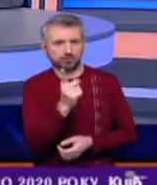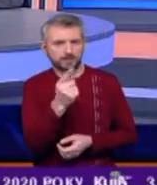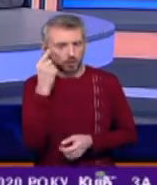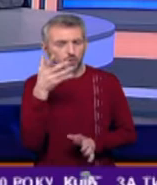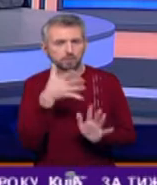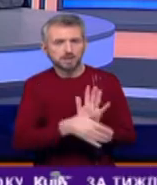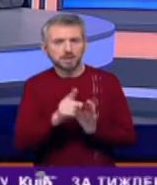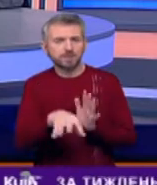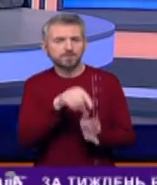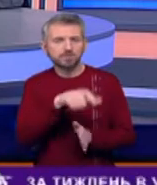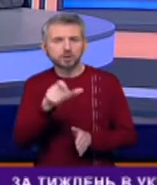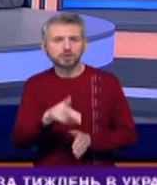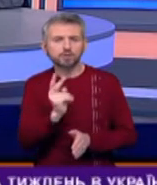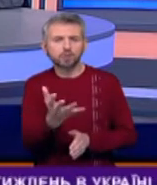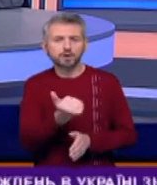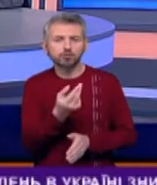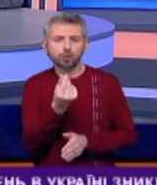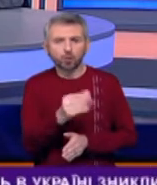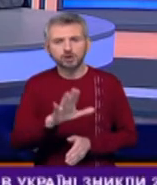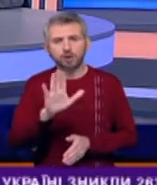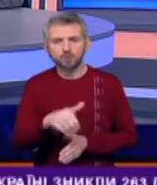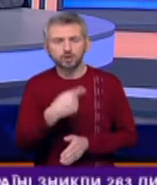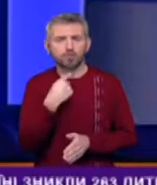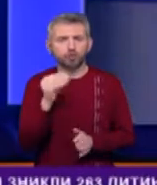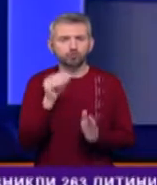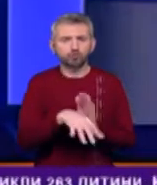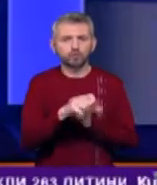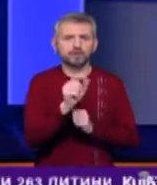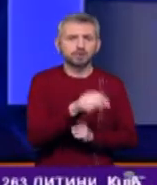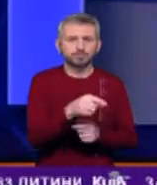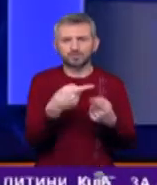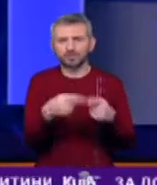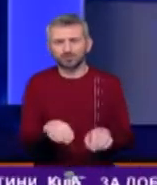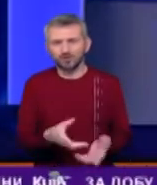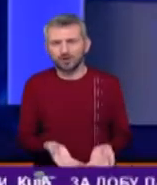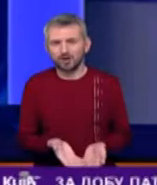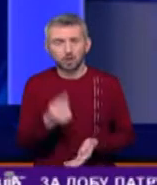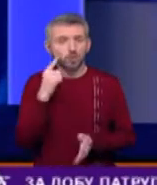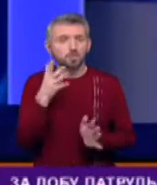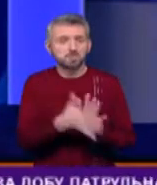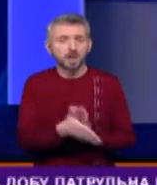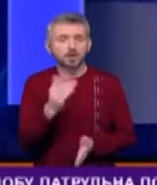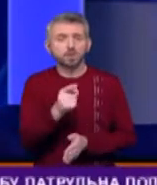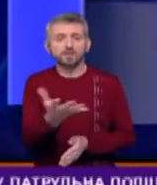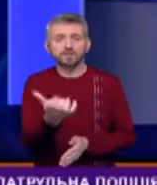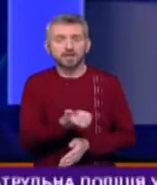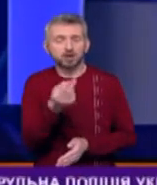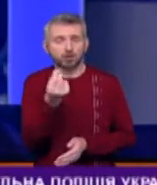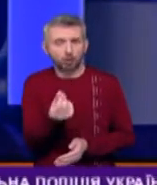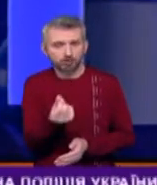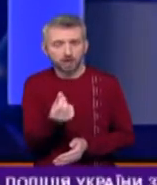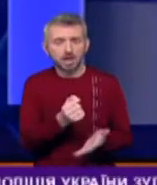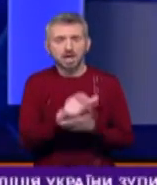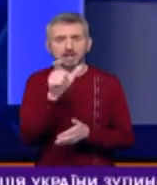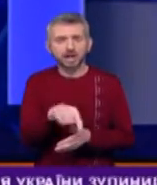Розумієте, це виборцям, які беруть гроші і потім голосують за тих чи інших кандидатів. Розумієте? Якщо ви взяли гроші, і